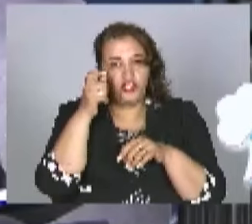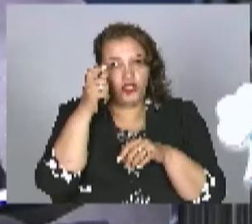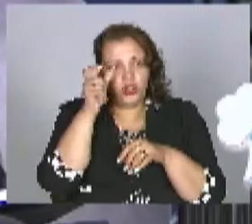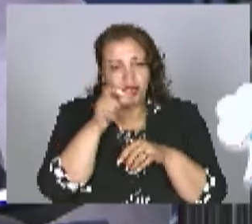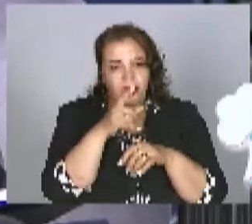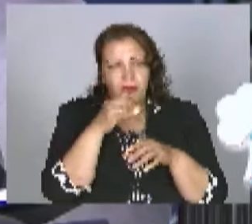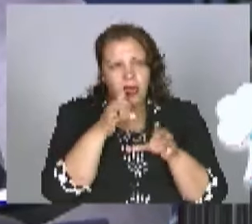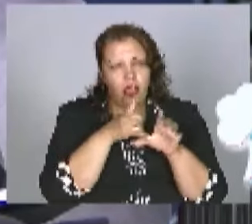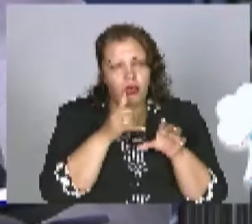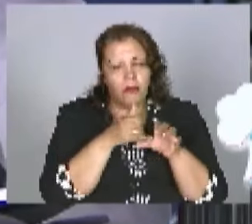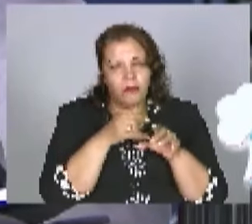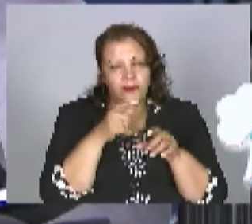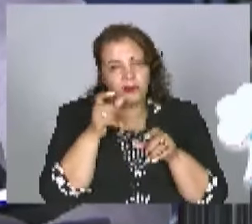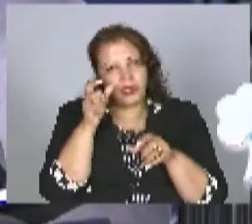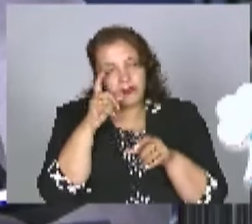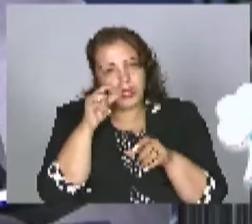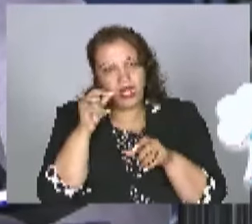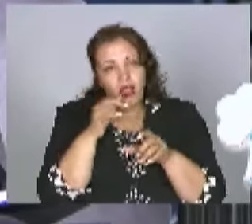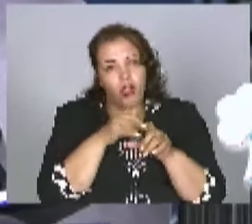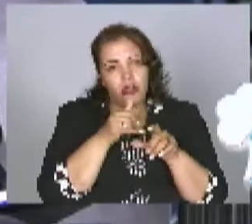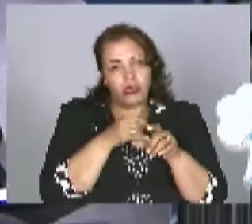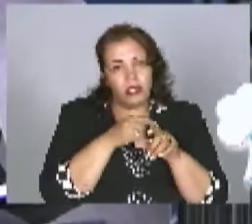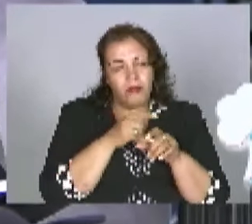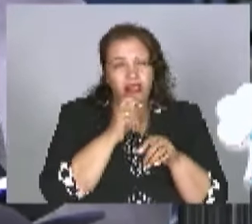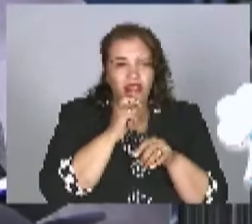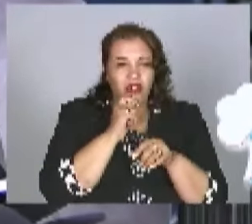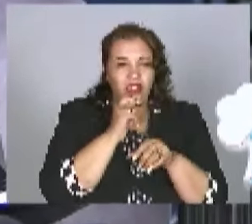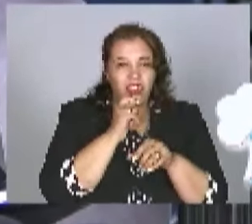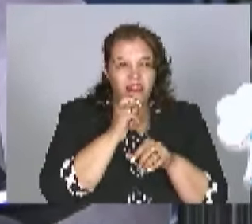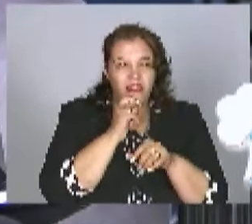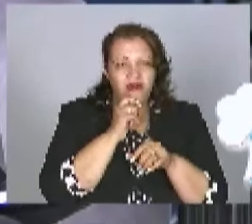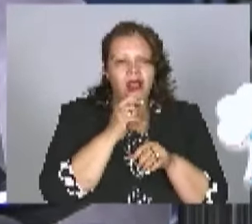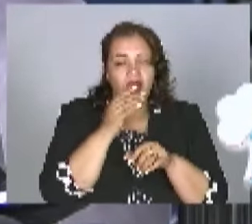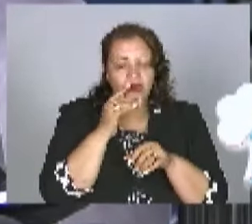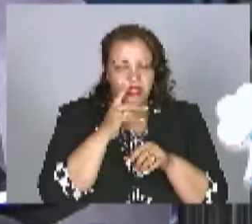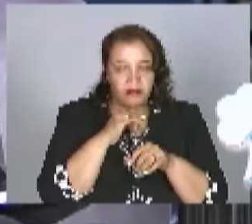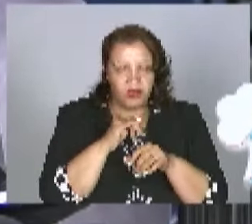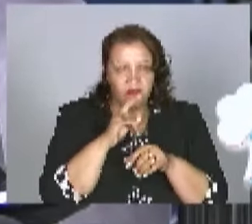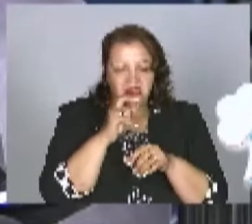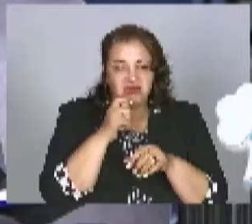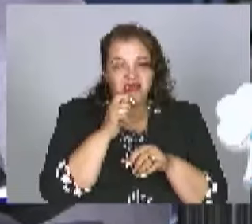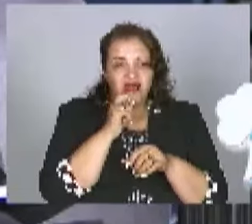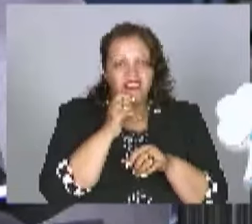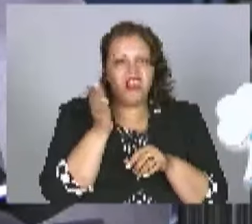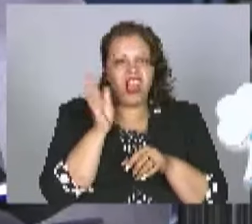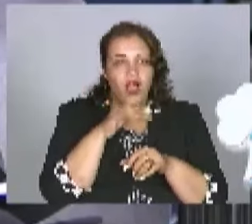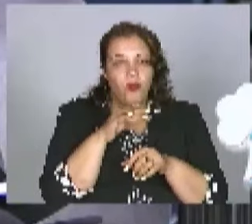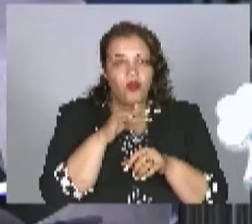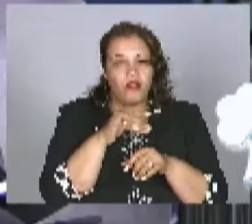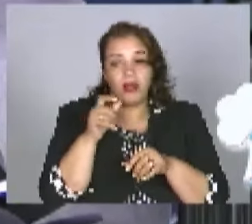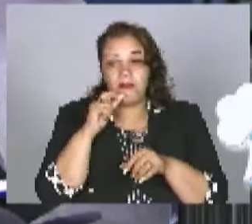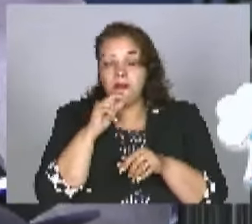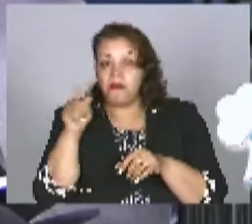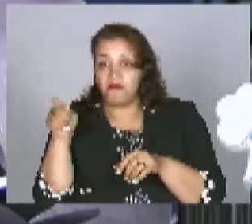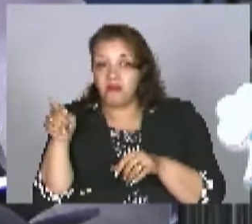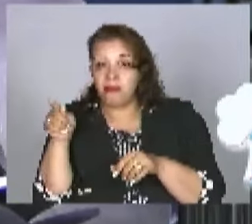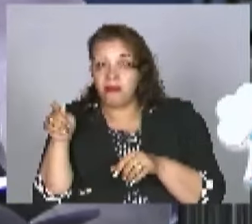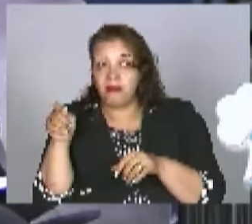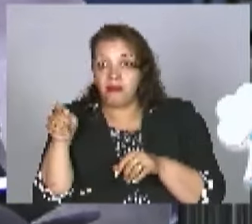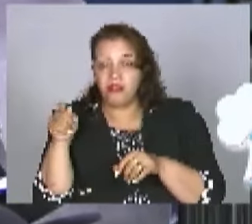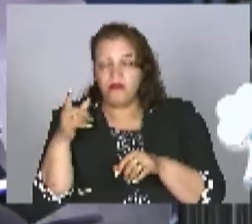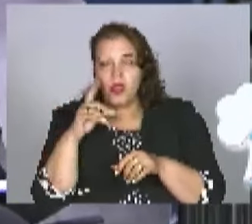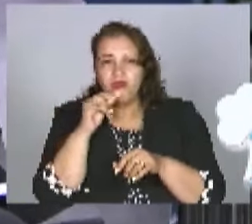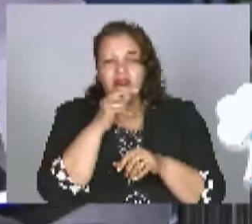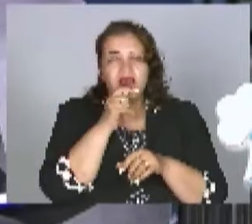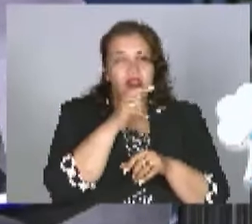خطيبها شخصيه خطيبها ضعيفه جدا فدد لها فرصه بقى محدود